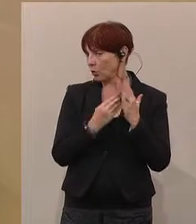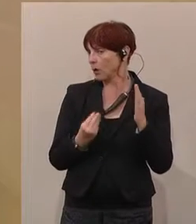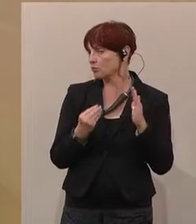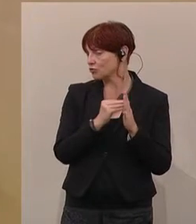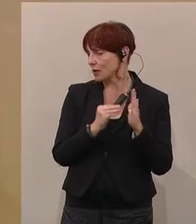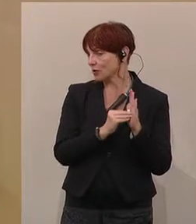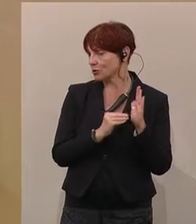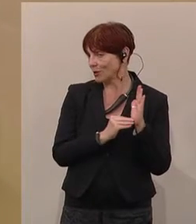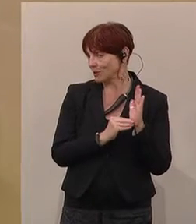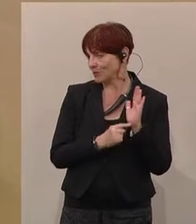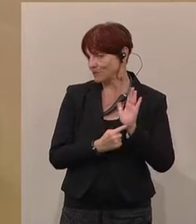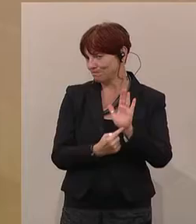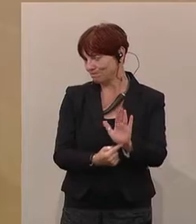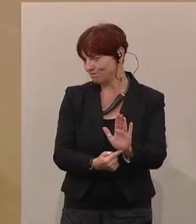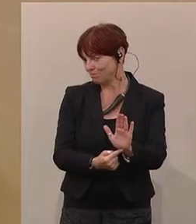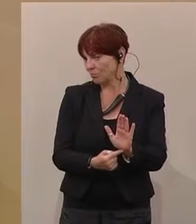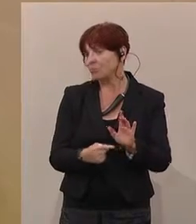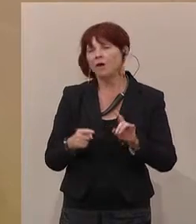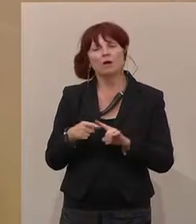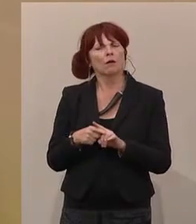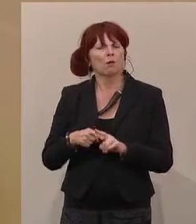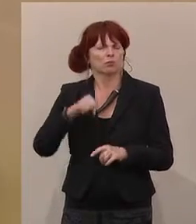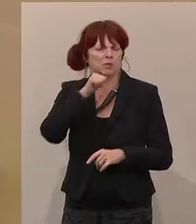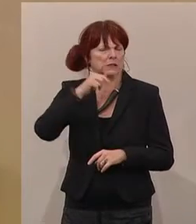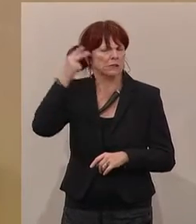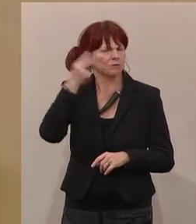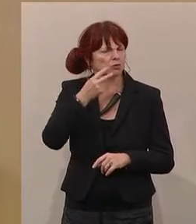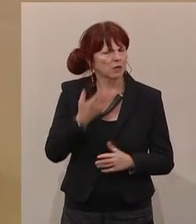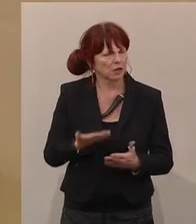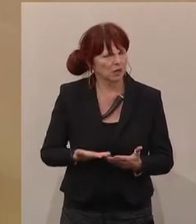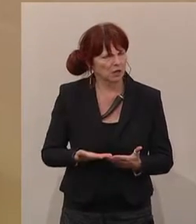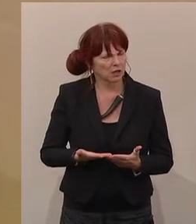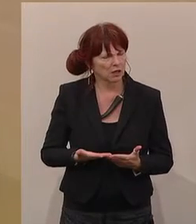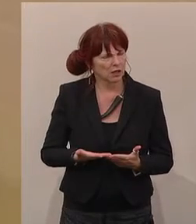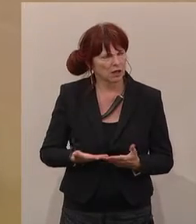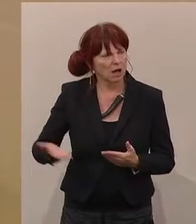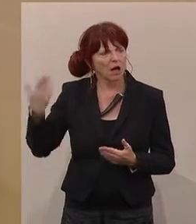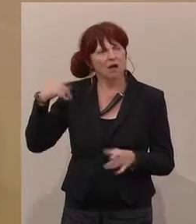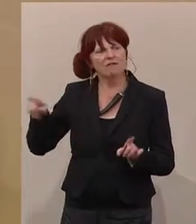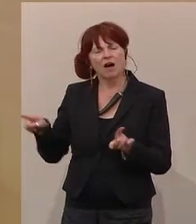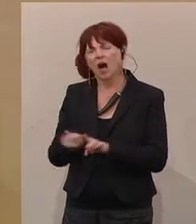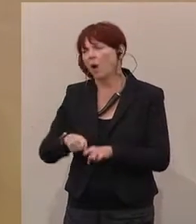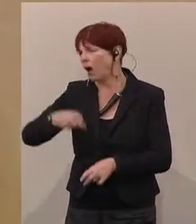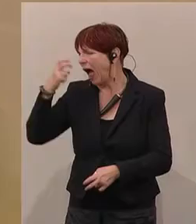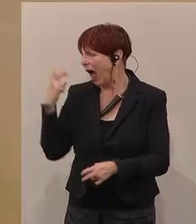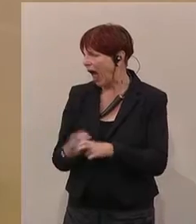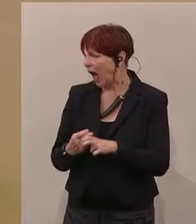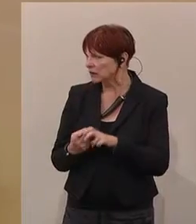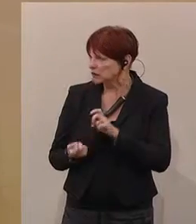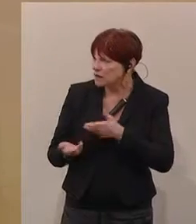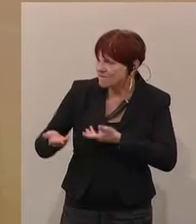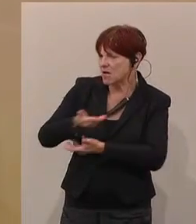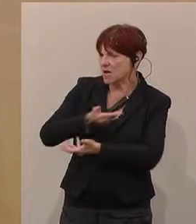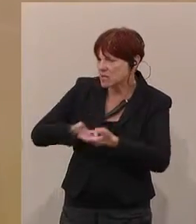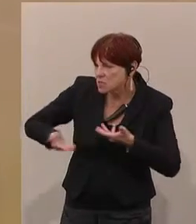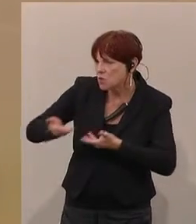klar zum Vorschein gekommen sind. Und das ist ja keine Selbstverständlichkeit. Weil es war ja auch ein hartes Ringen davor in Verhandlungen, aber